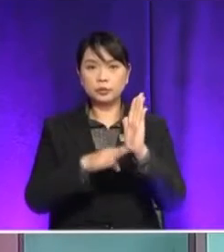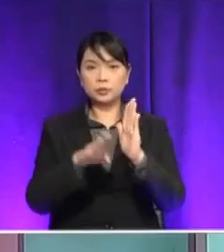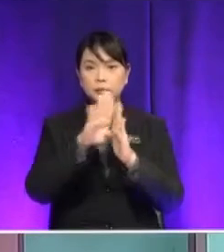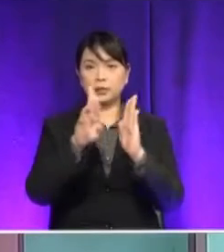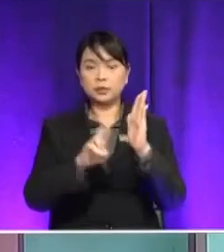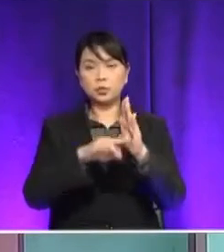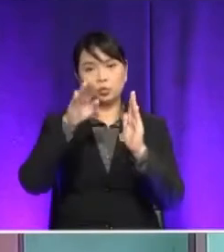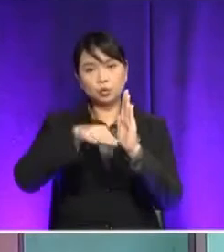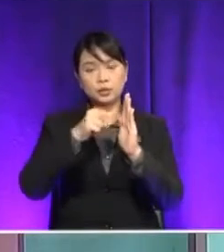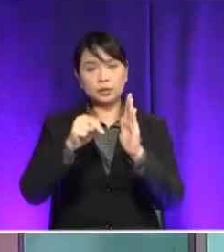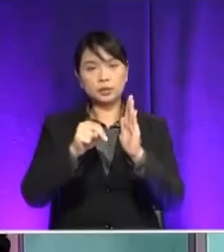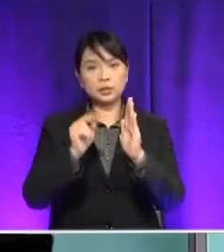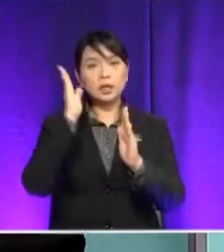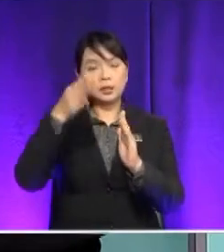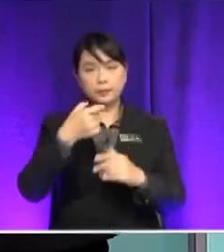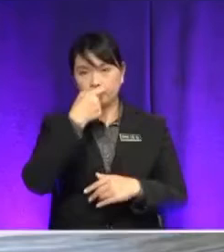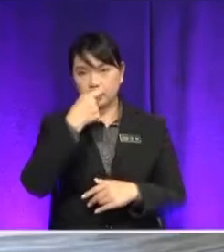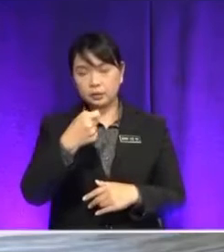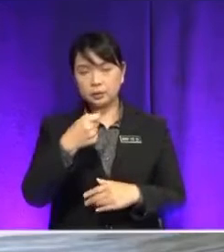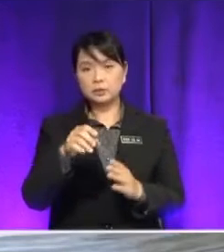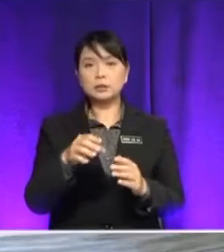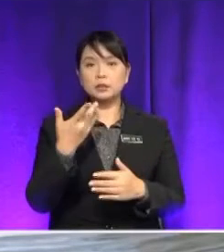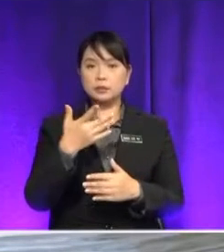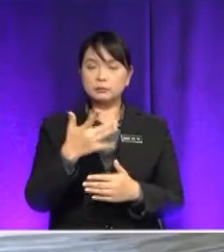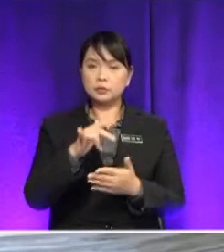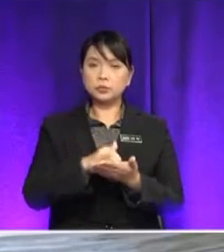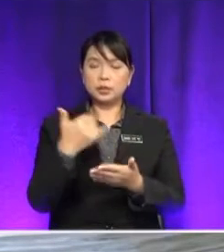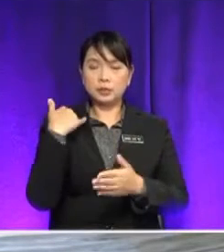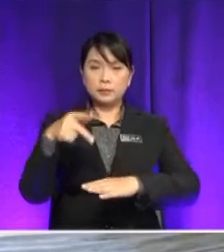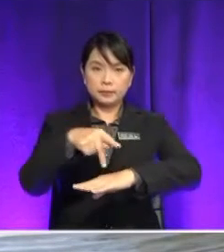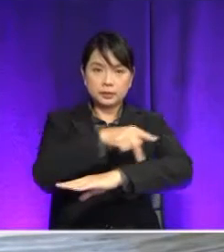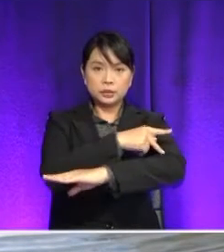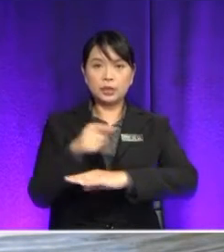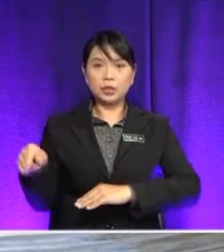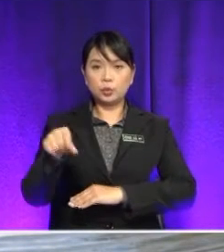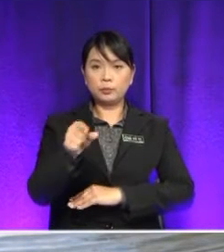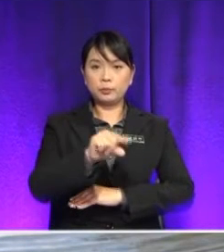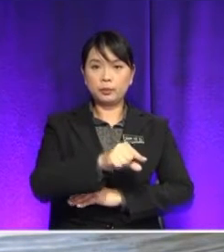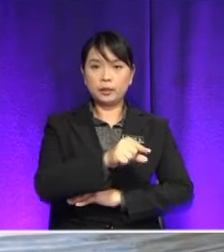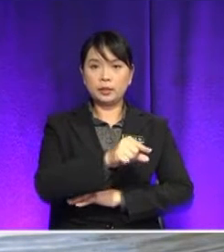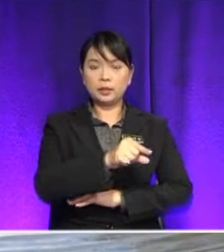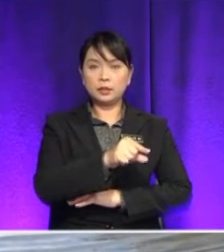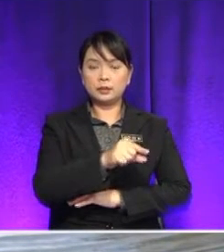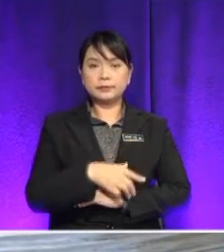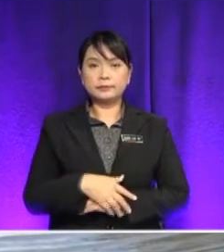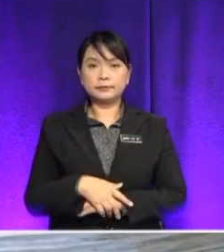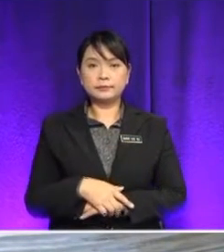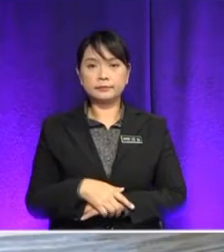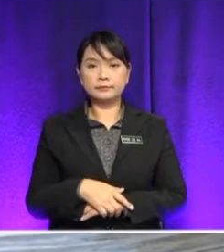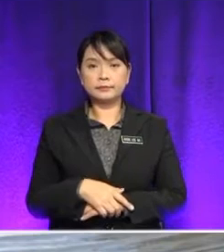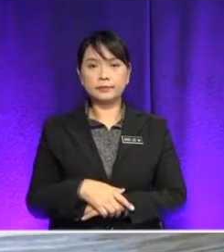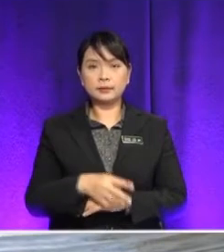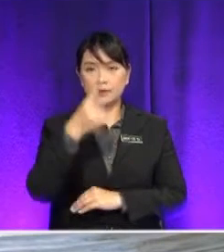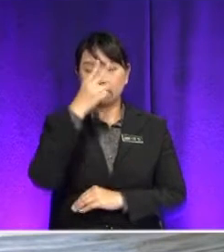mempengaruhi yang ketiga si panjang gelombang ke pantai bertambah panjang gelombang tangan kita nengok kita tengok di sini mungkin gombalisme